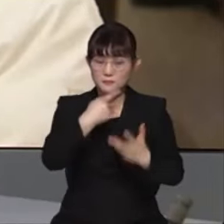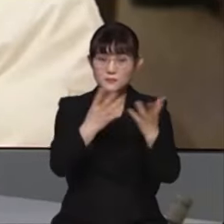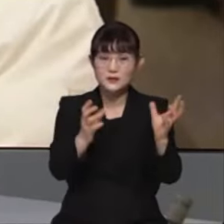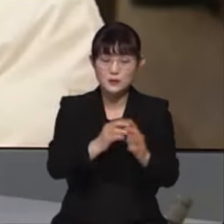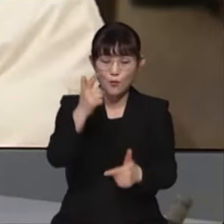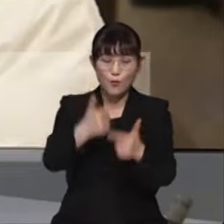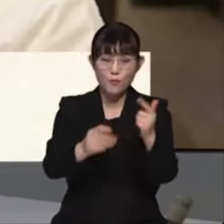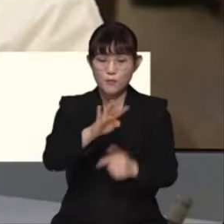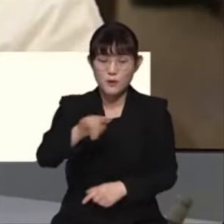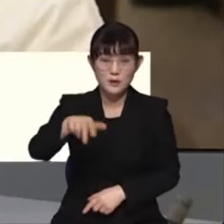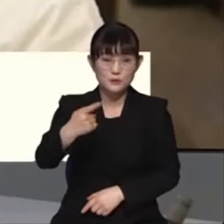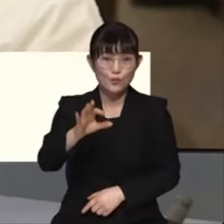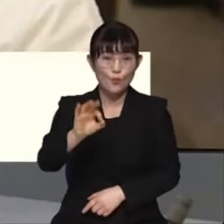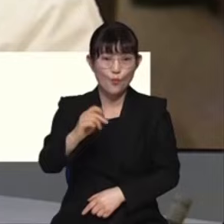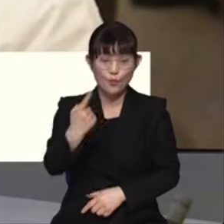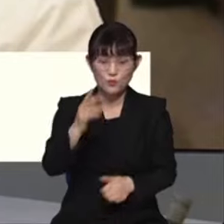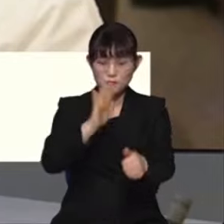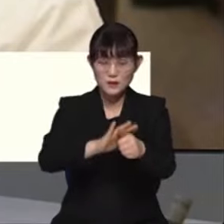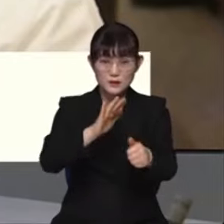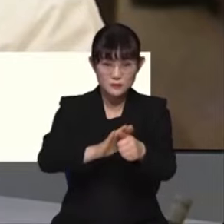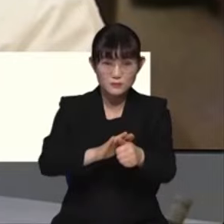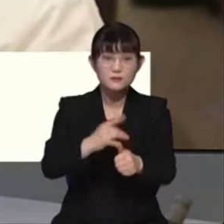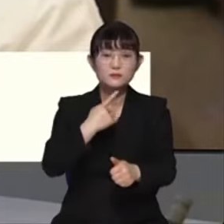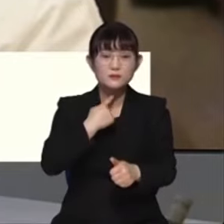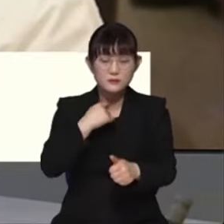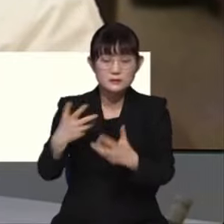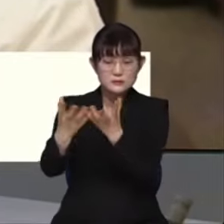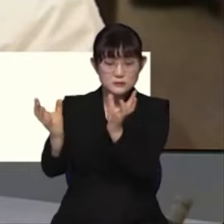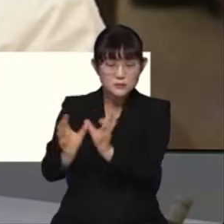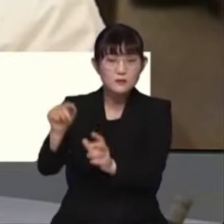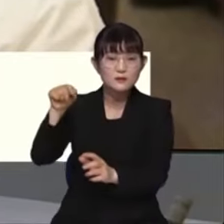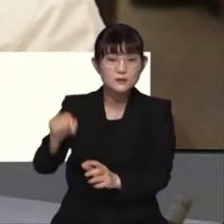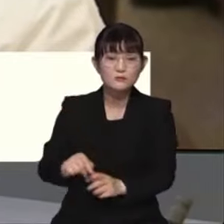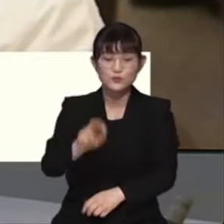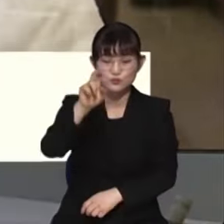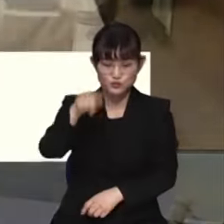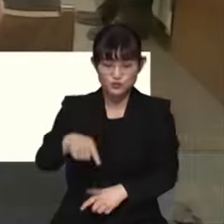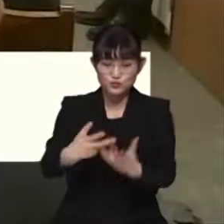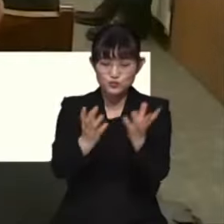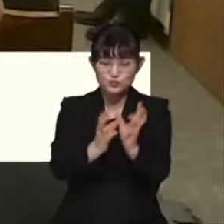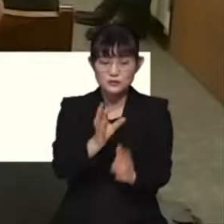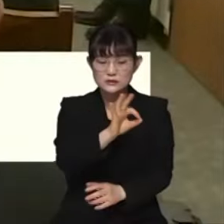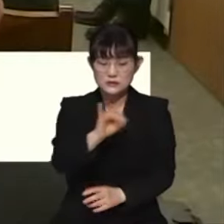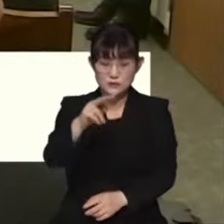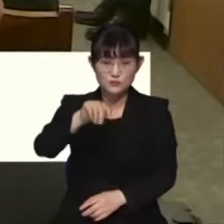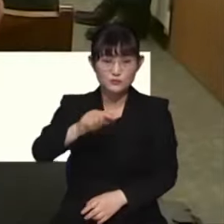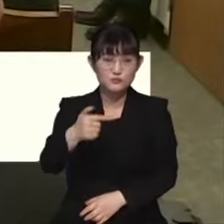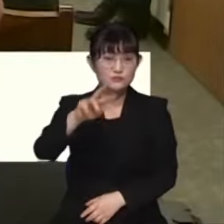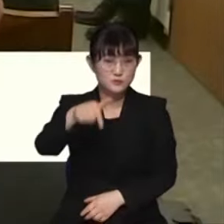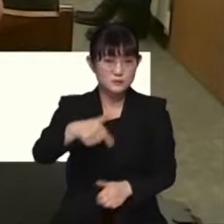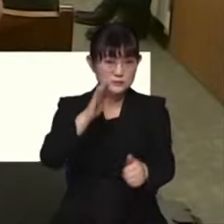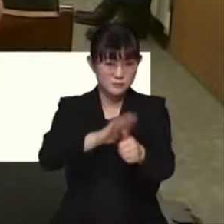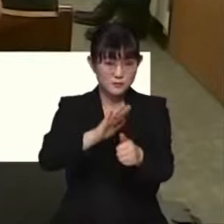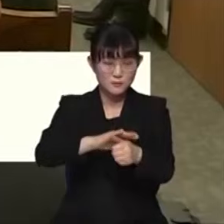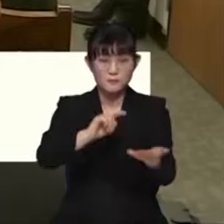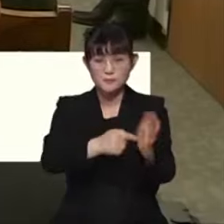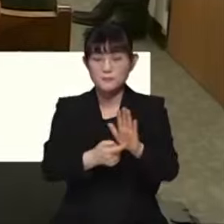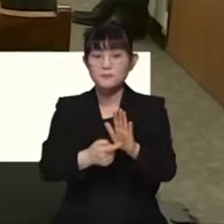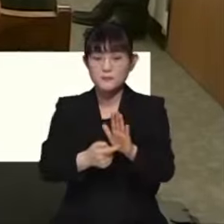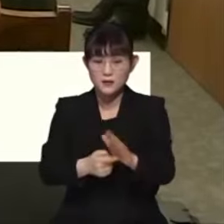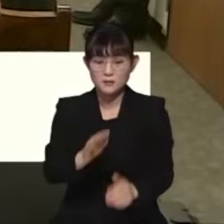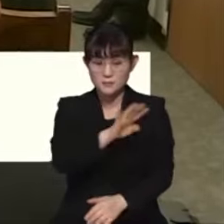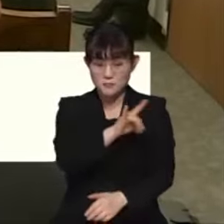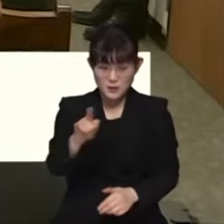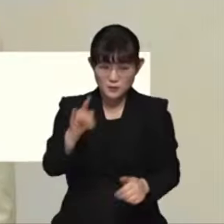더불어민주당 목포 배종호 예비후보를 지지했던 선대 본부장단이 무소속 이윤석 후보를 지지를 했습니다.